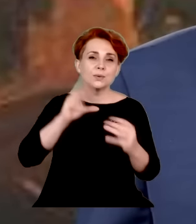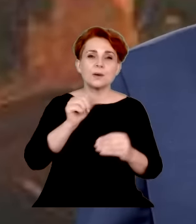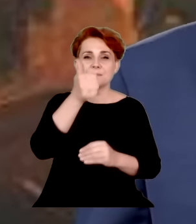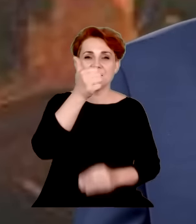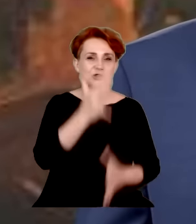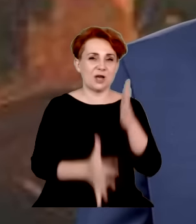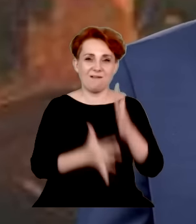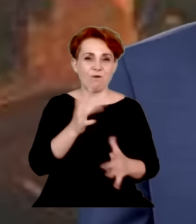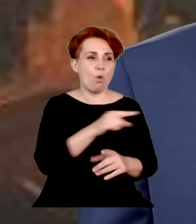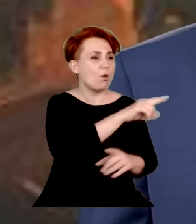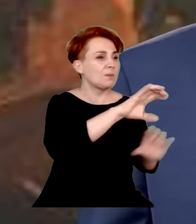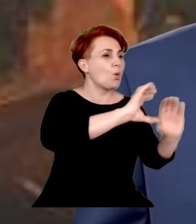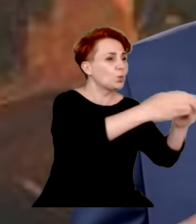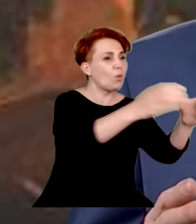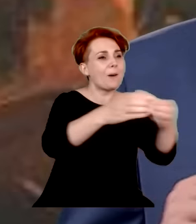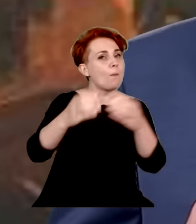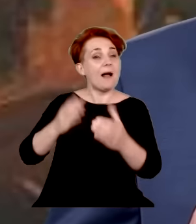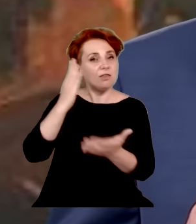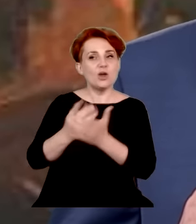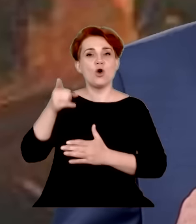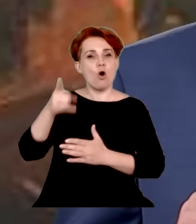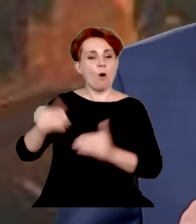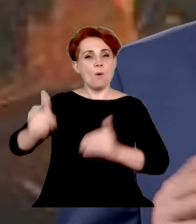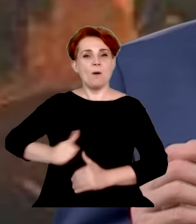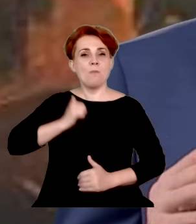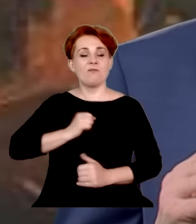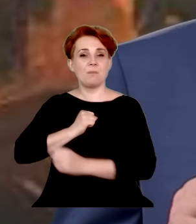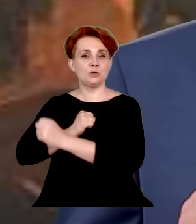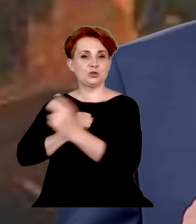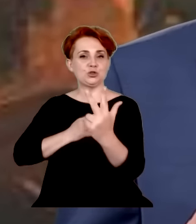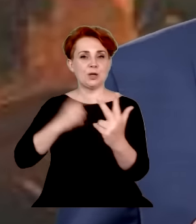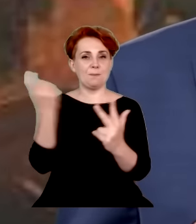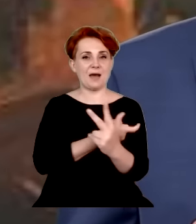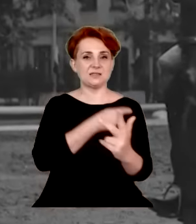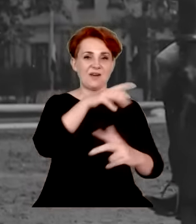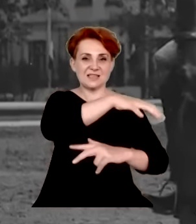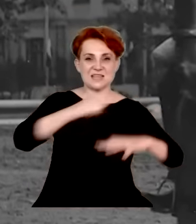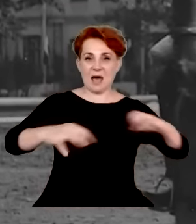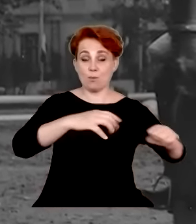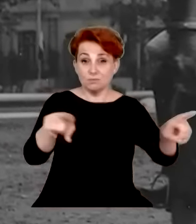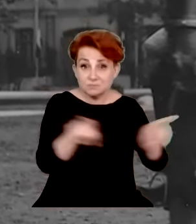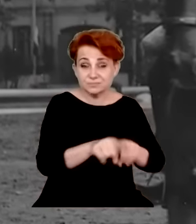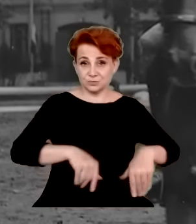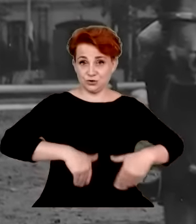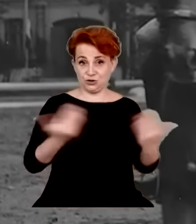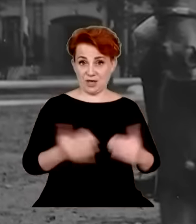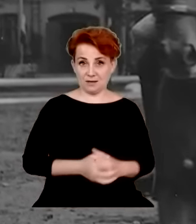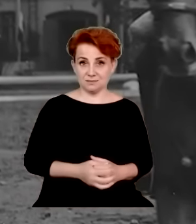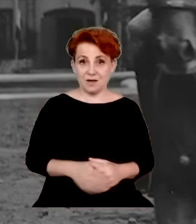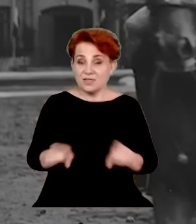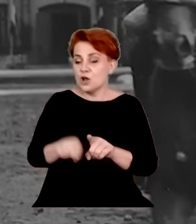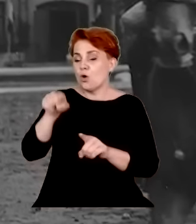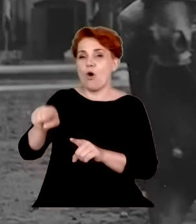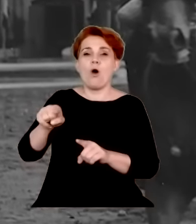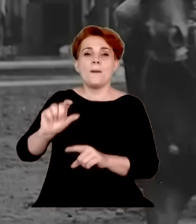się pochwalić tym, że walczyła z żołnierzami trzech państw zaborczych i to jednego dnia. Żadna poza pierwszym pułkiem